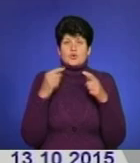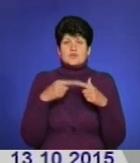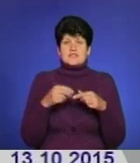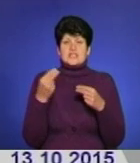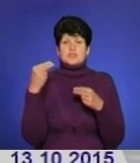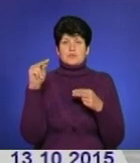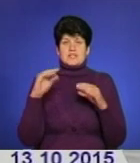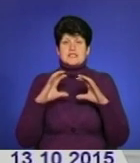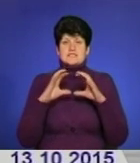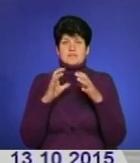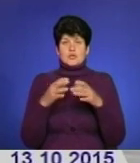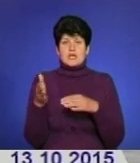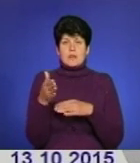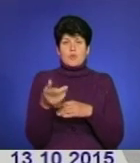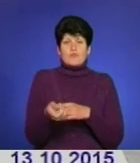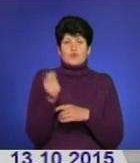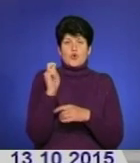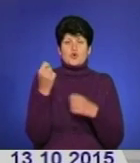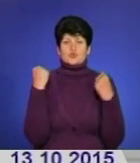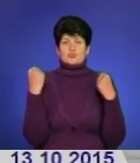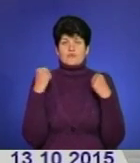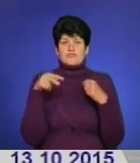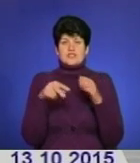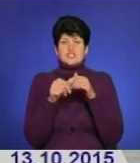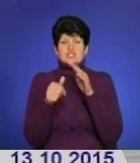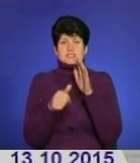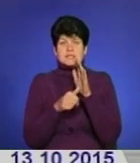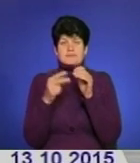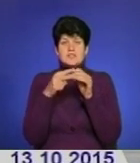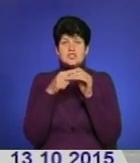світу із риболовного спорту у 2016 та 2017 роках.